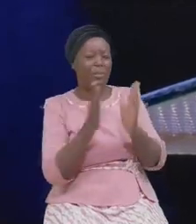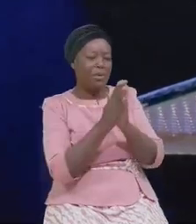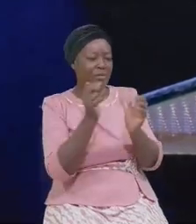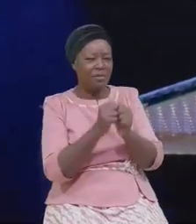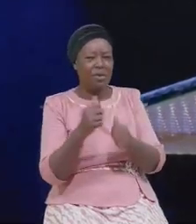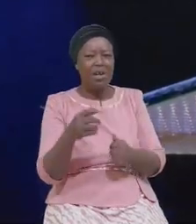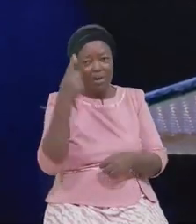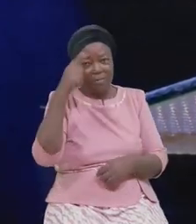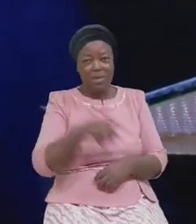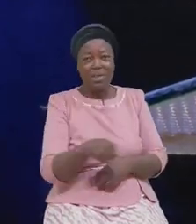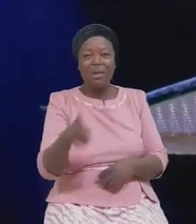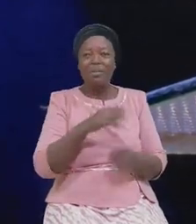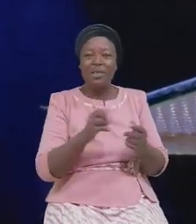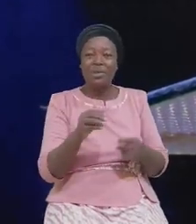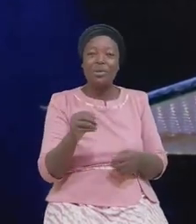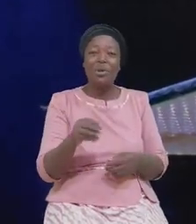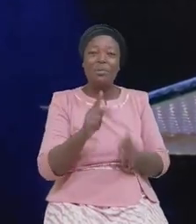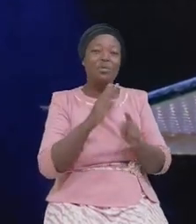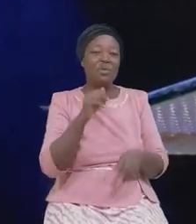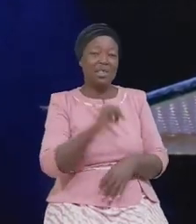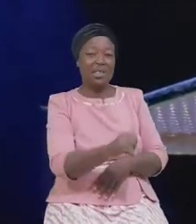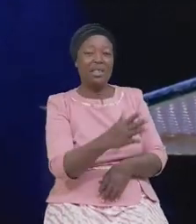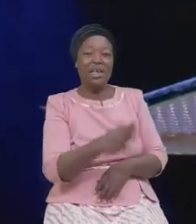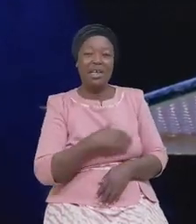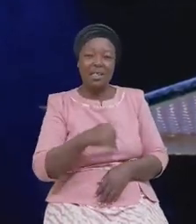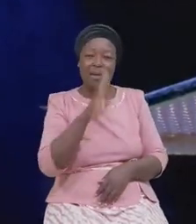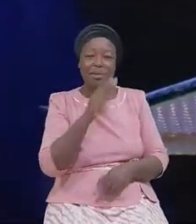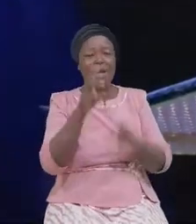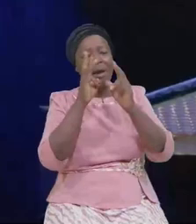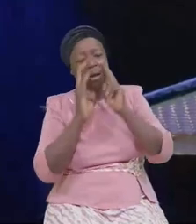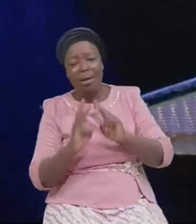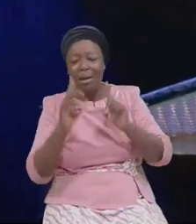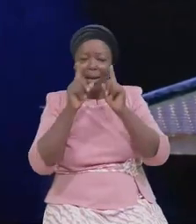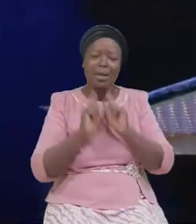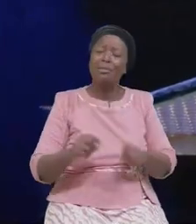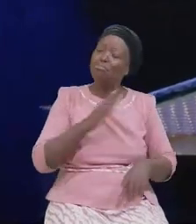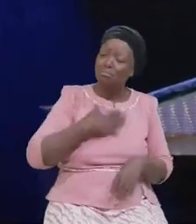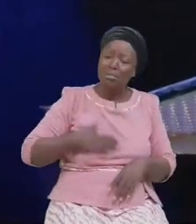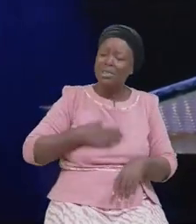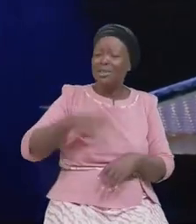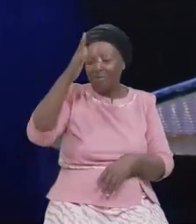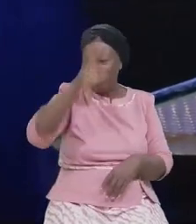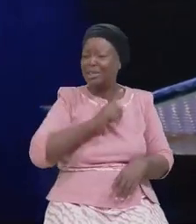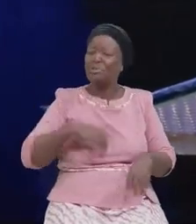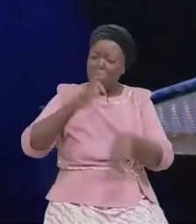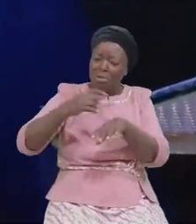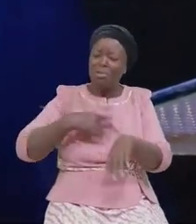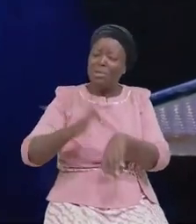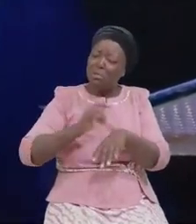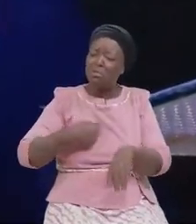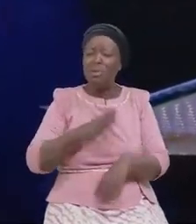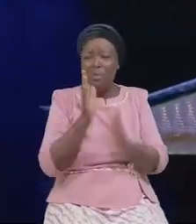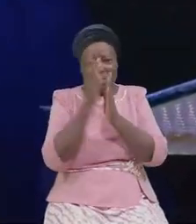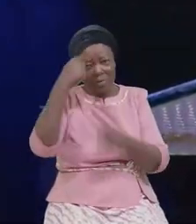Et certains vont rester là et dire, et commencent de continuer de pleurer. Ils vont me toucher, vont me toucher, prie pour moi. Mais là-bas, nous avions juste